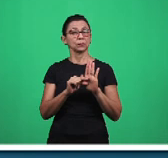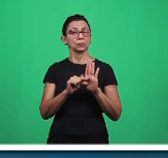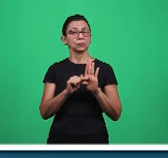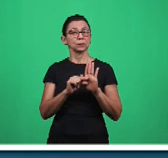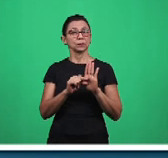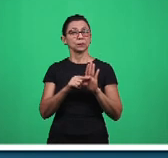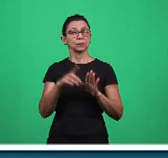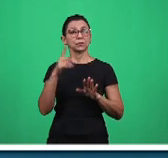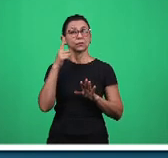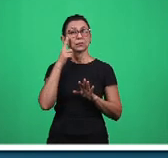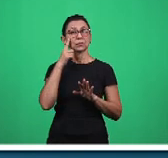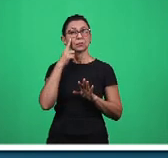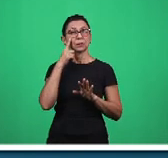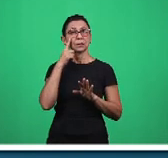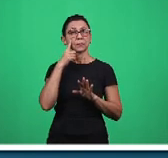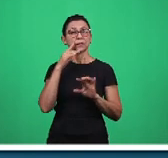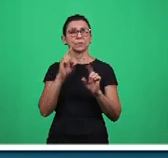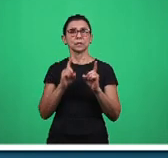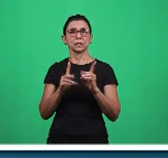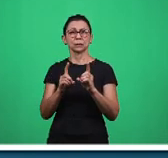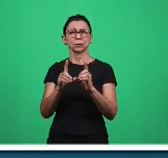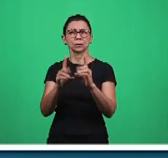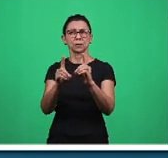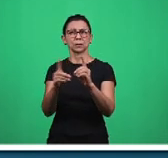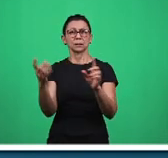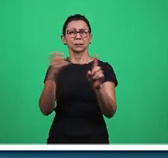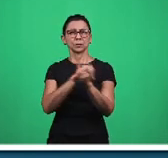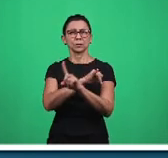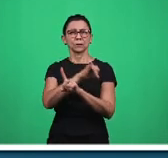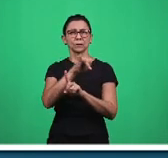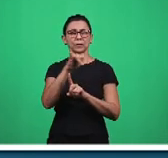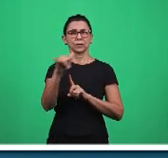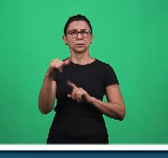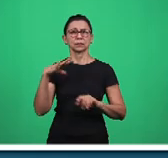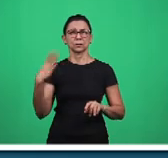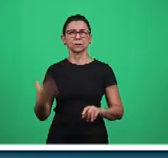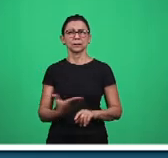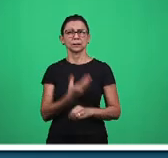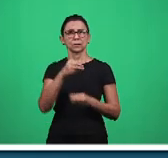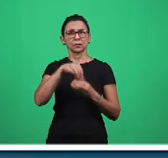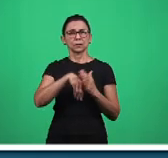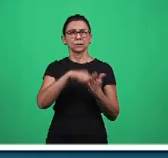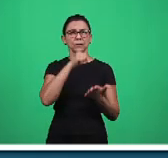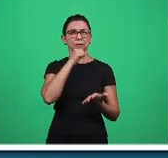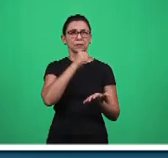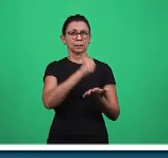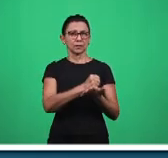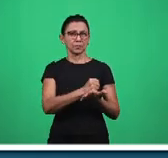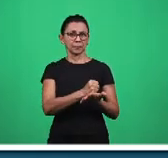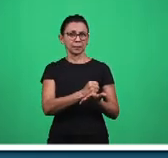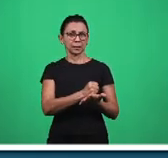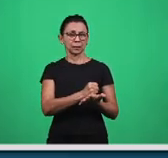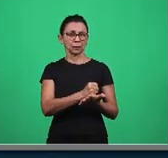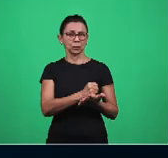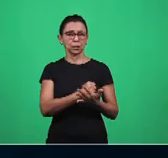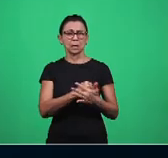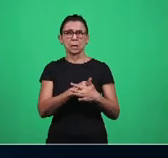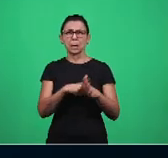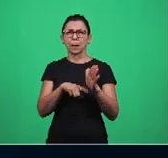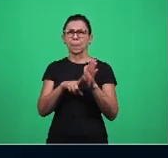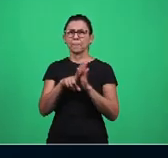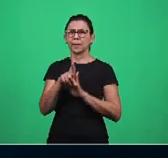Testament. Pour cette question, nous allons voir la réponse de notre sœur en langue russe, la